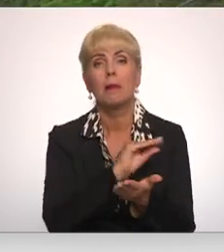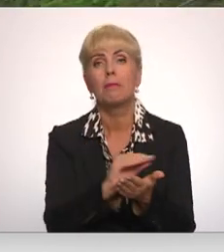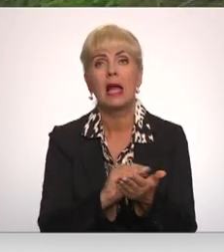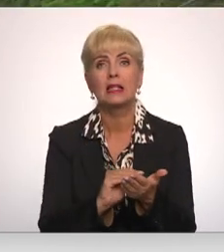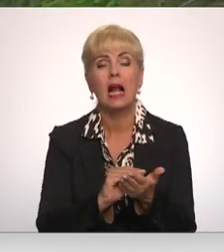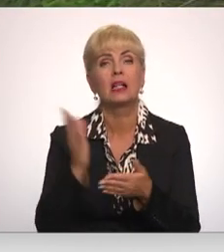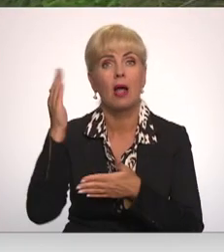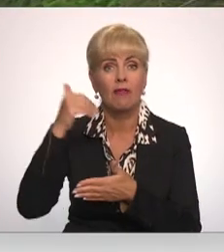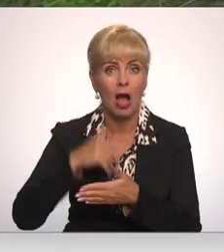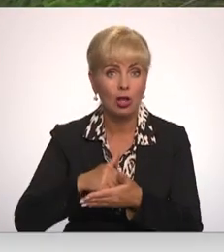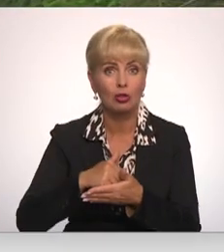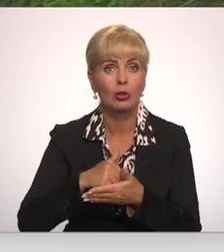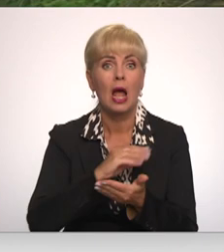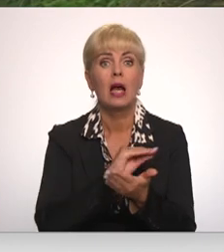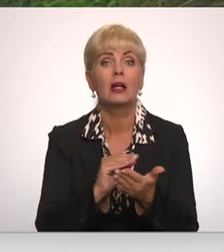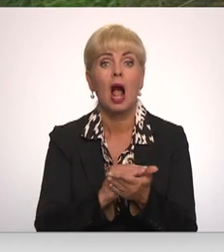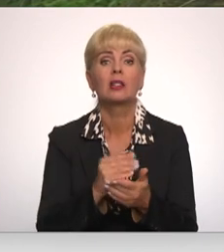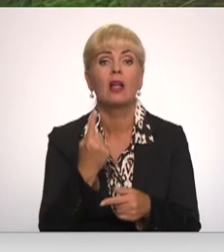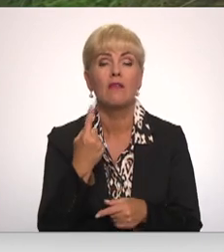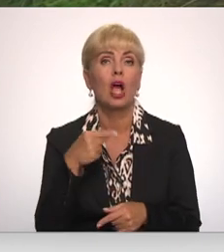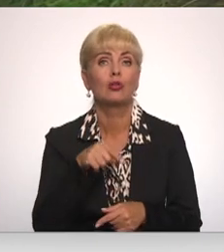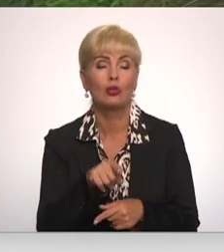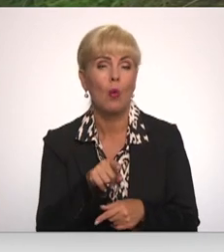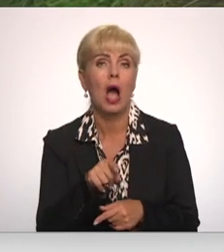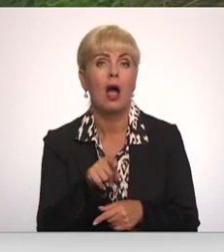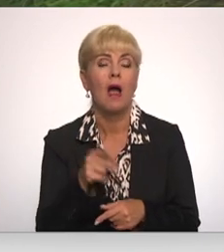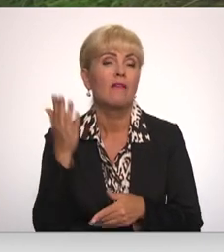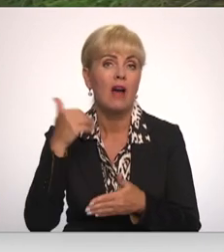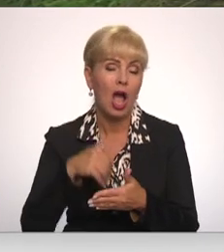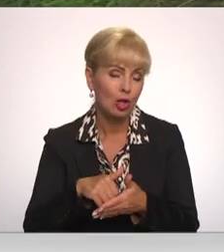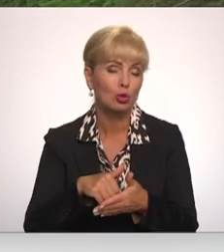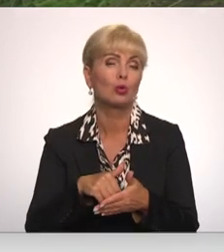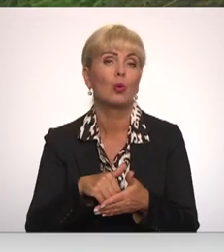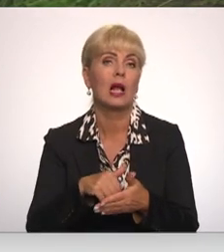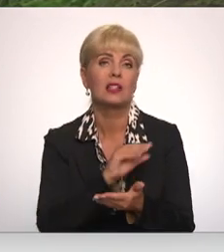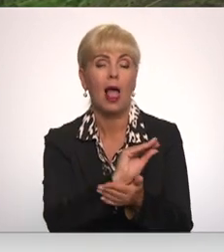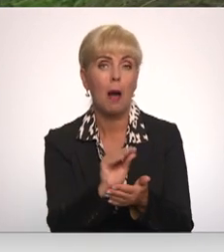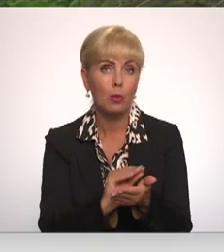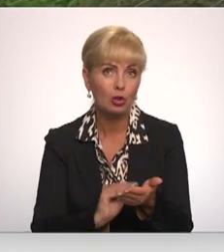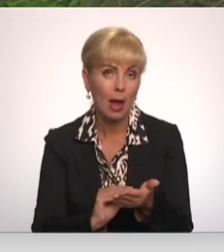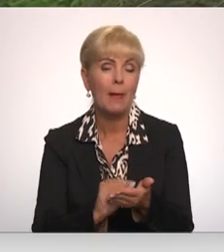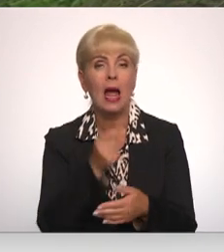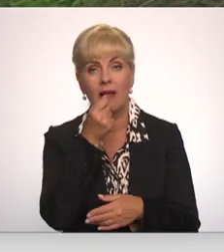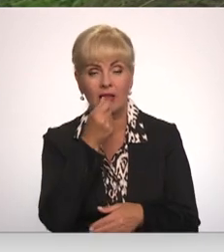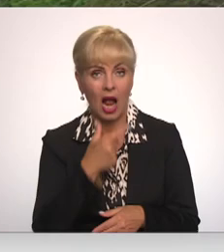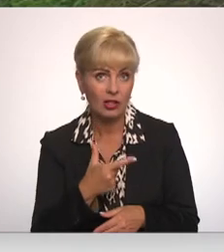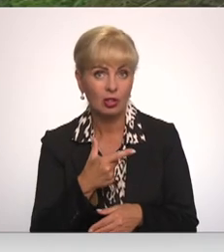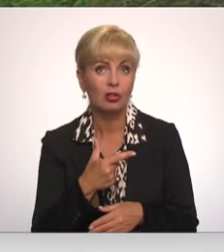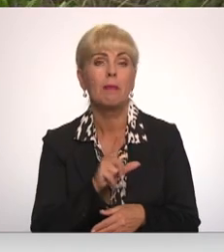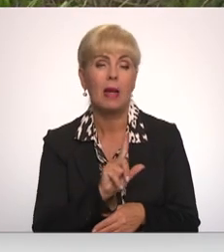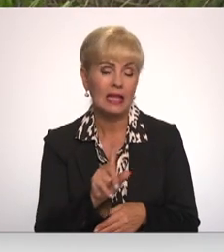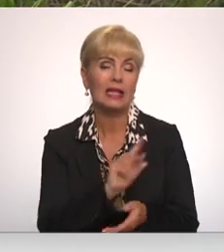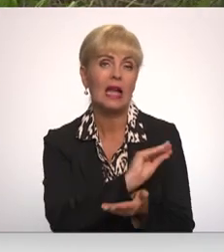Mēs Latvijā rakstam savu vēsturi. Un tā ir viena no vēstures labas pusēm. Traģiska, bet viņa